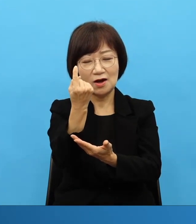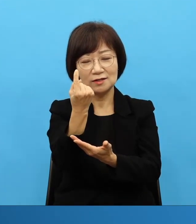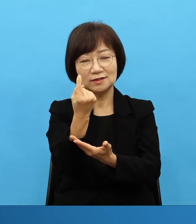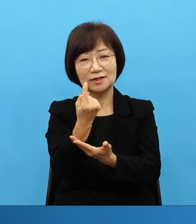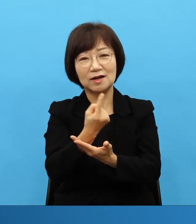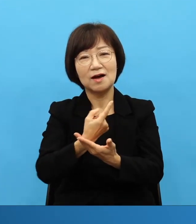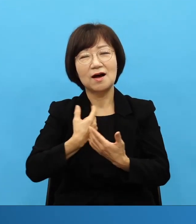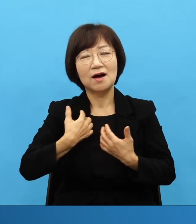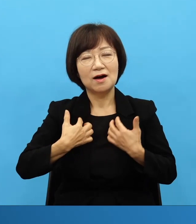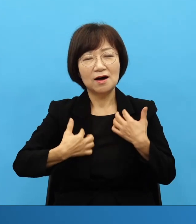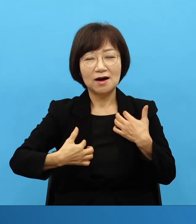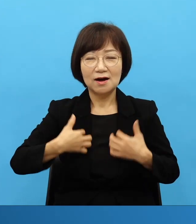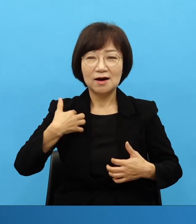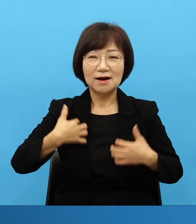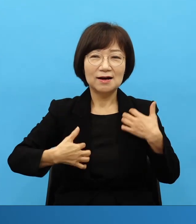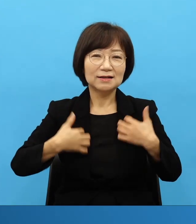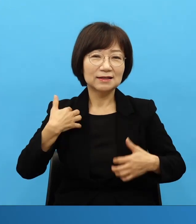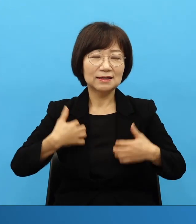임하소서.